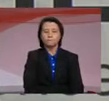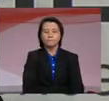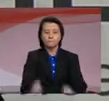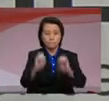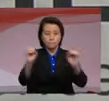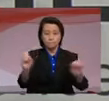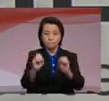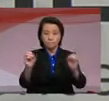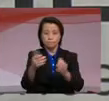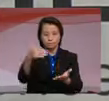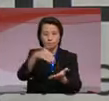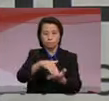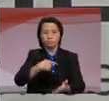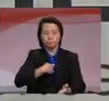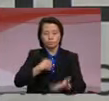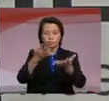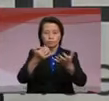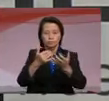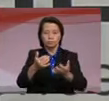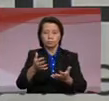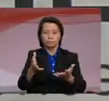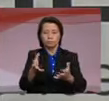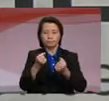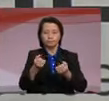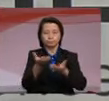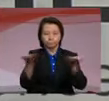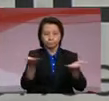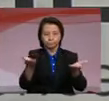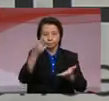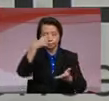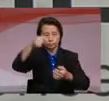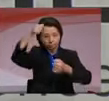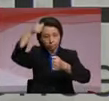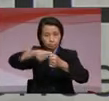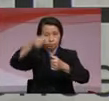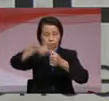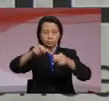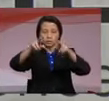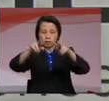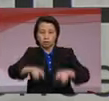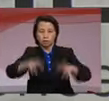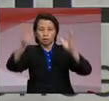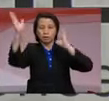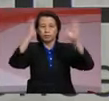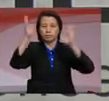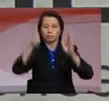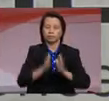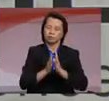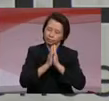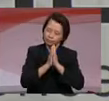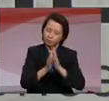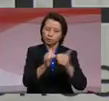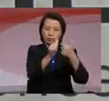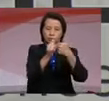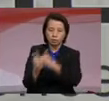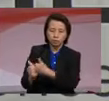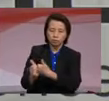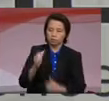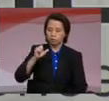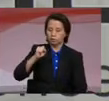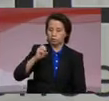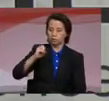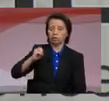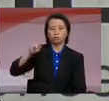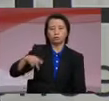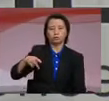Kalau tak ada, sekali lagi saya ingin mengambil kesempatan ini untuk mengingatkan rakyat Malaysia untuk patuh kepada SOP yang